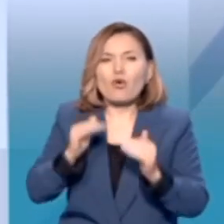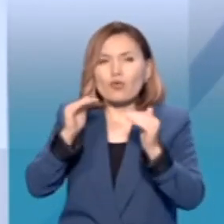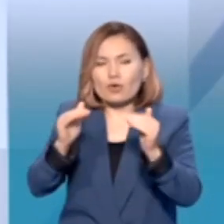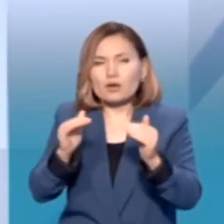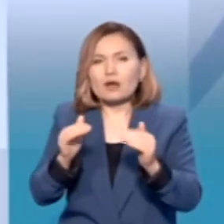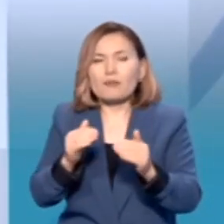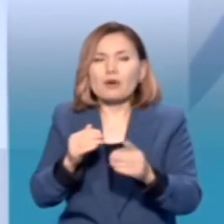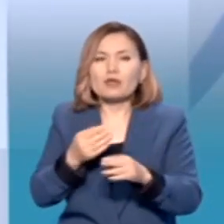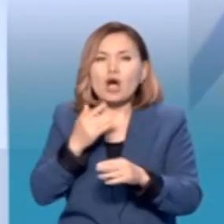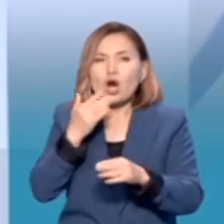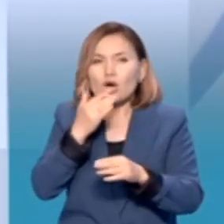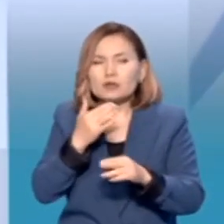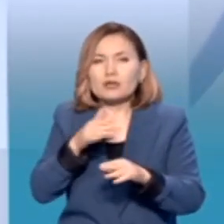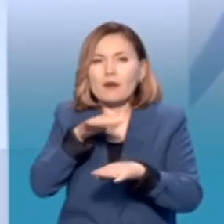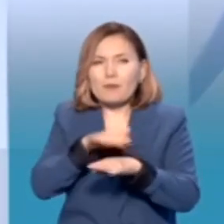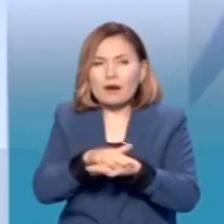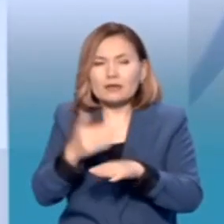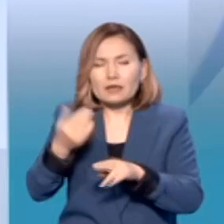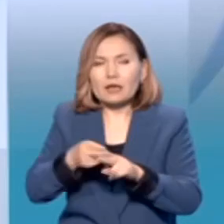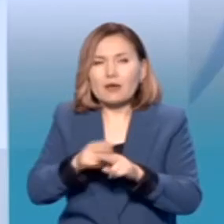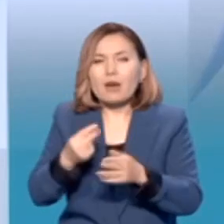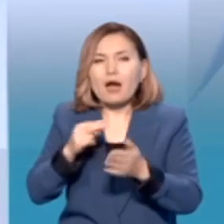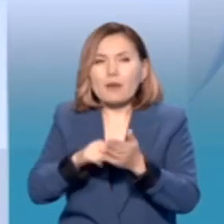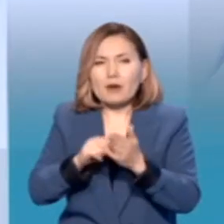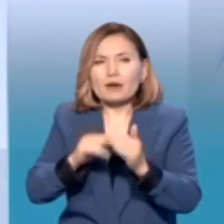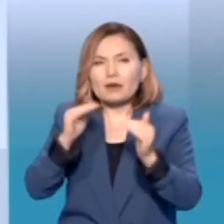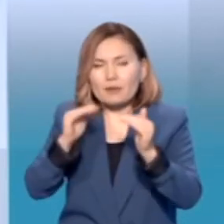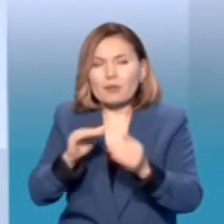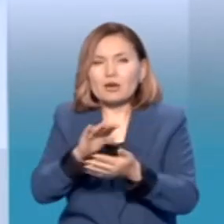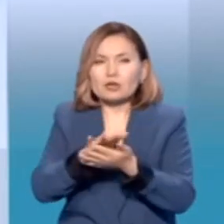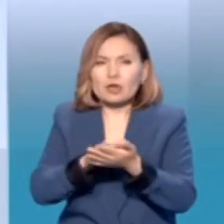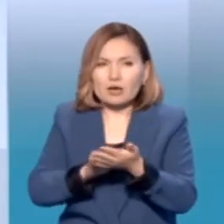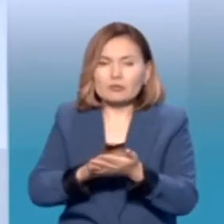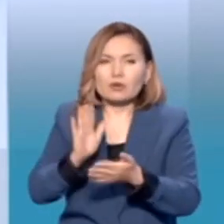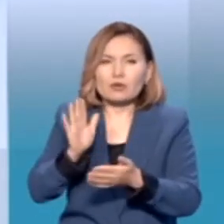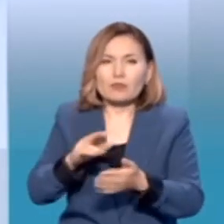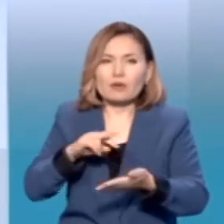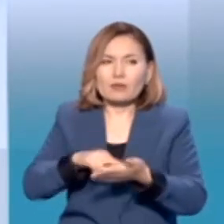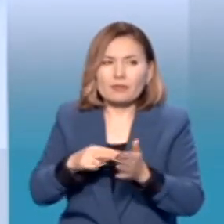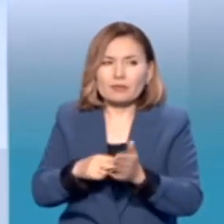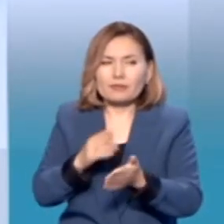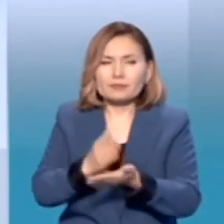Ұлттық банк. Соған қарамастан бағаның төмендеуі әрі қарайда жалғасады деп болжап отыр.